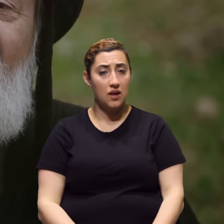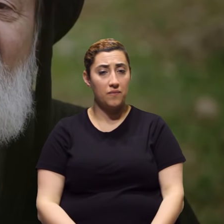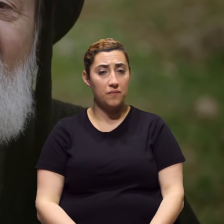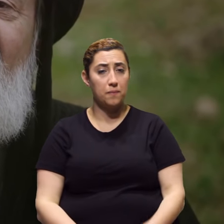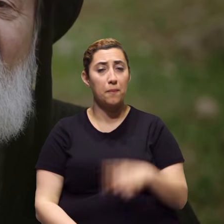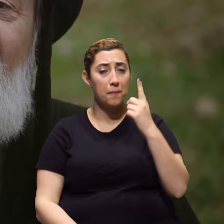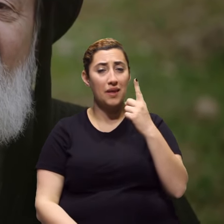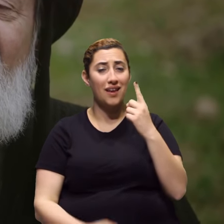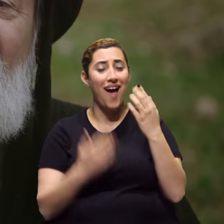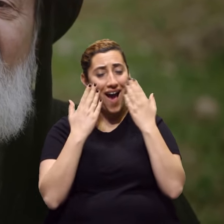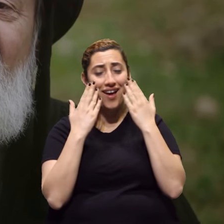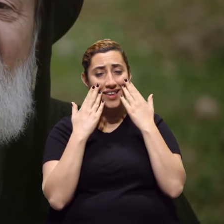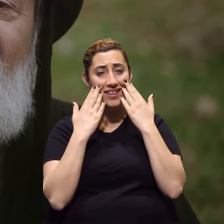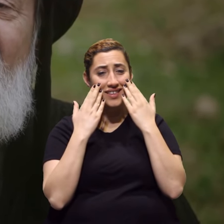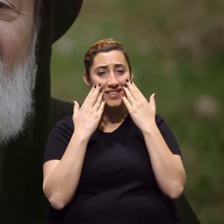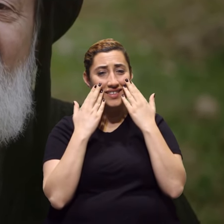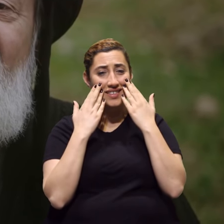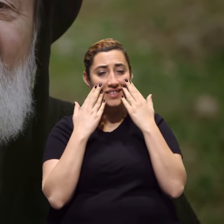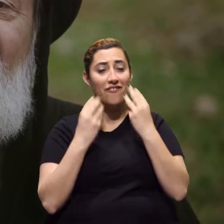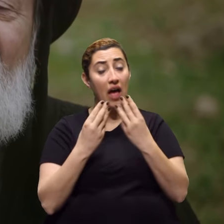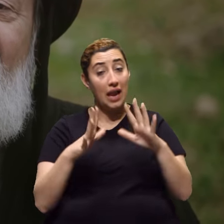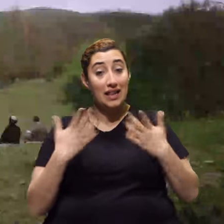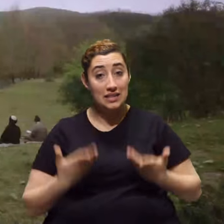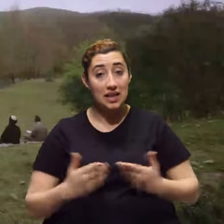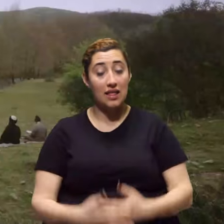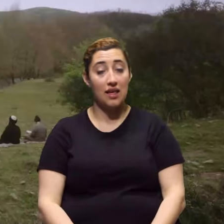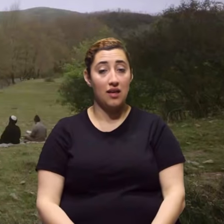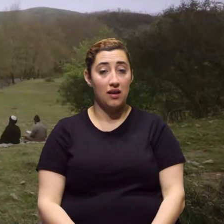bir hayır da ettin ise,